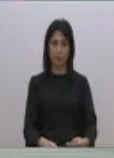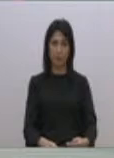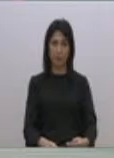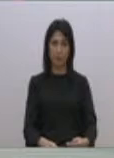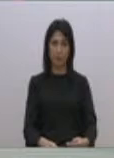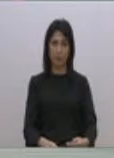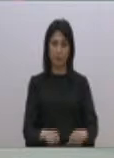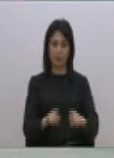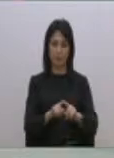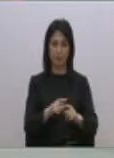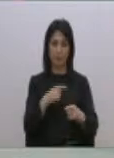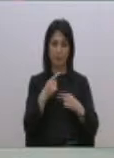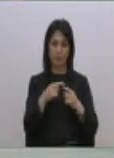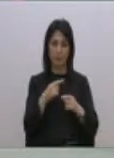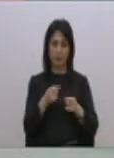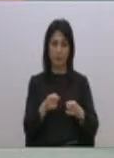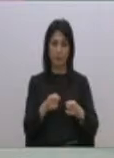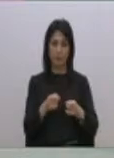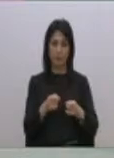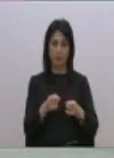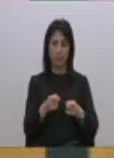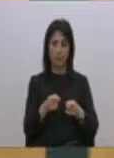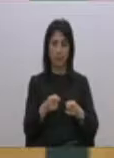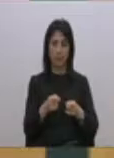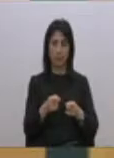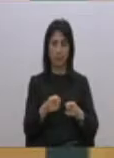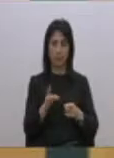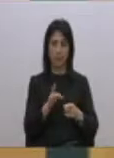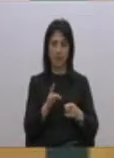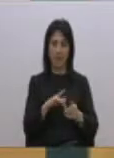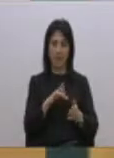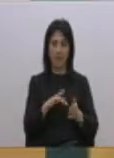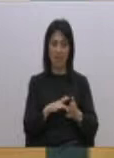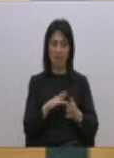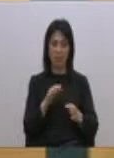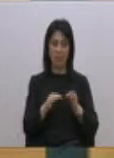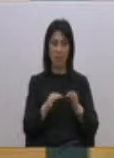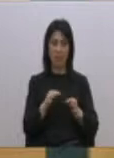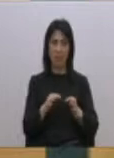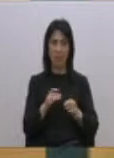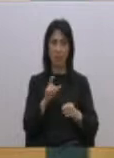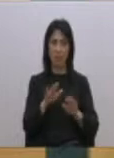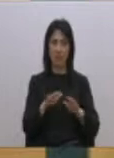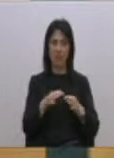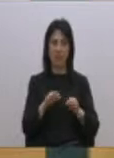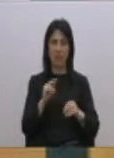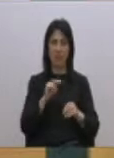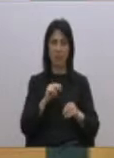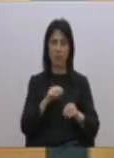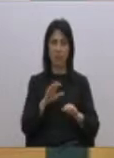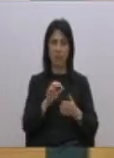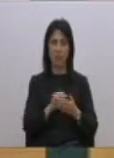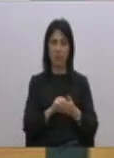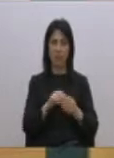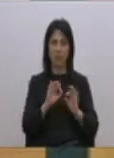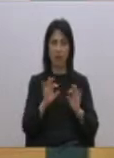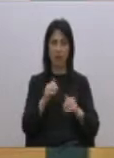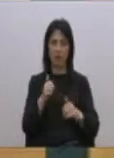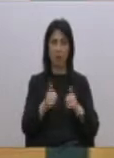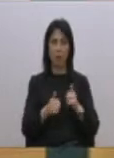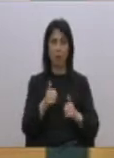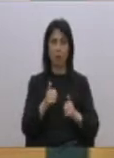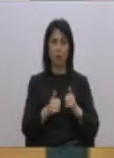Tia, hakat sau bariaris, Raionul Sakala, cum s-a apelat, s-a samartis, m-a samartis, va cantul pe handul obișnuit, s-a cavat, gamul s-a bun